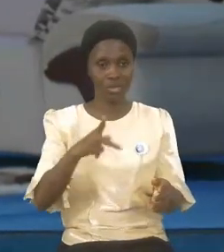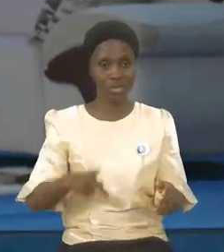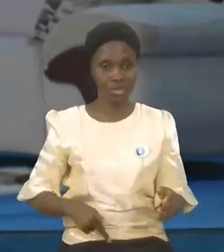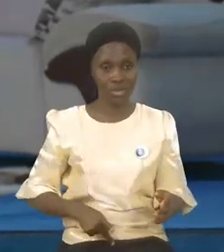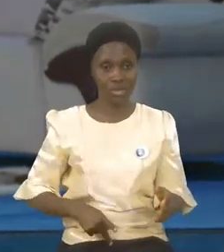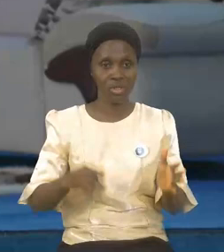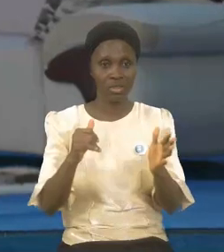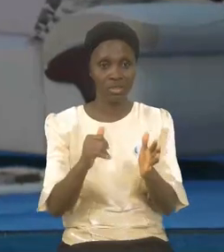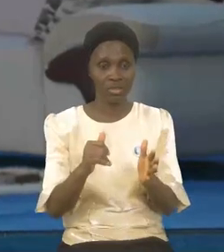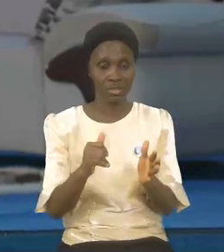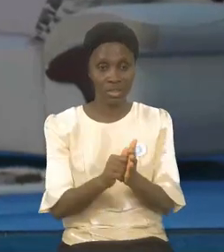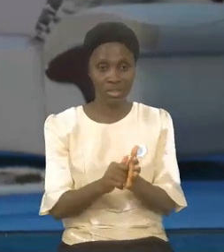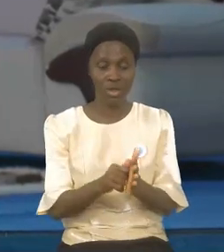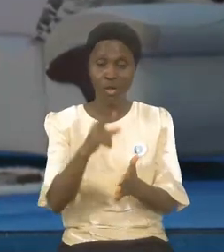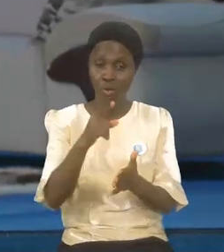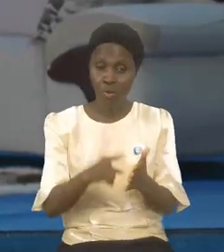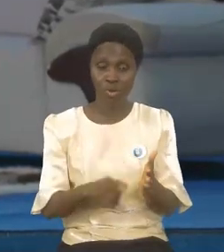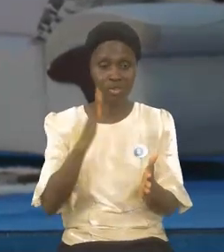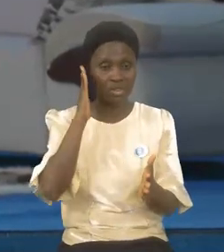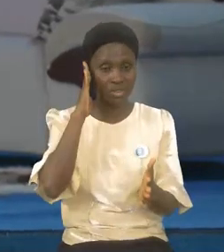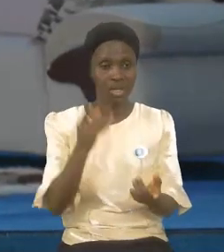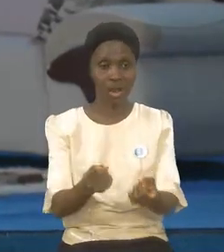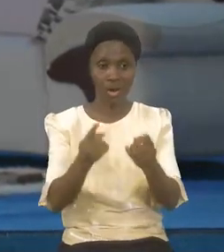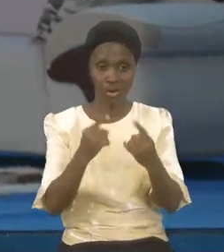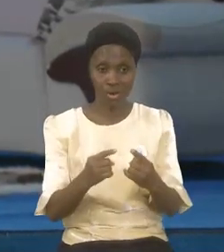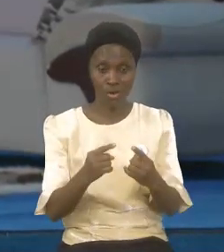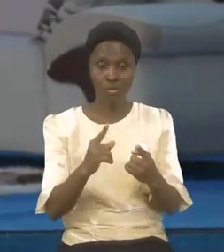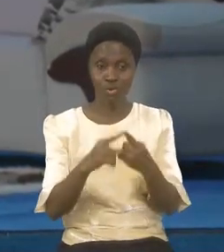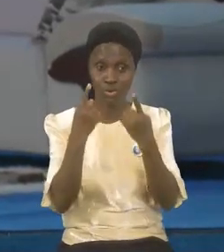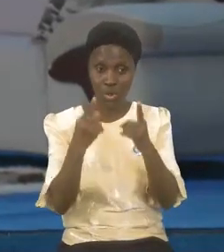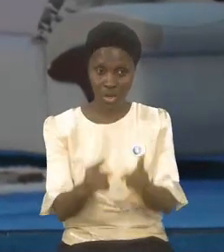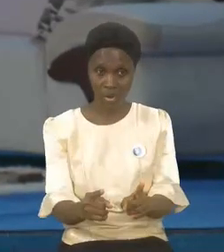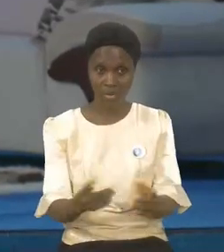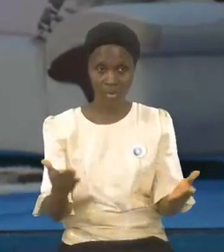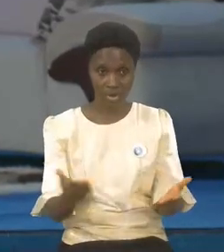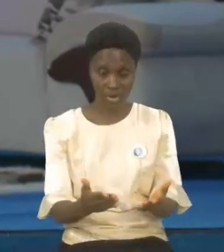qui doit arriver après cela.